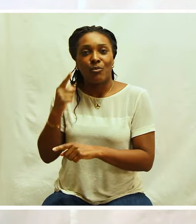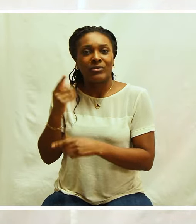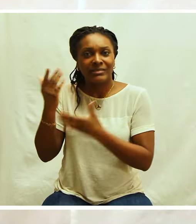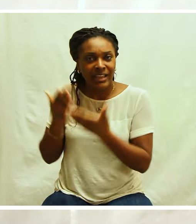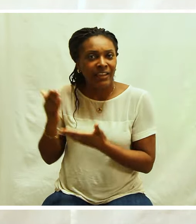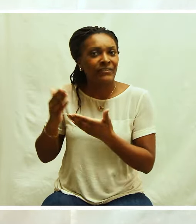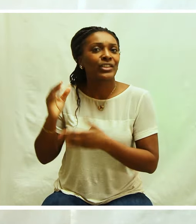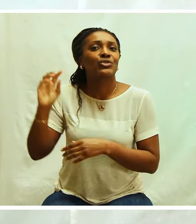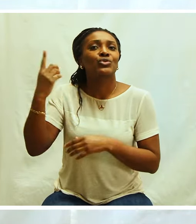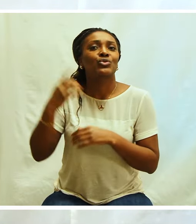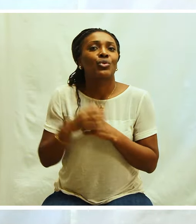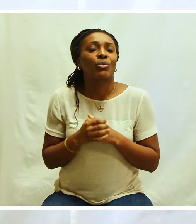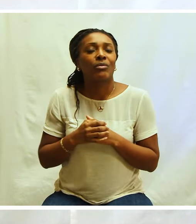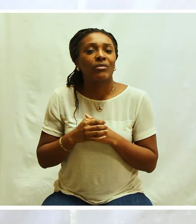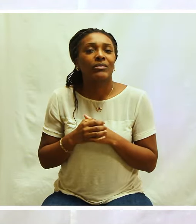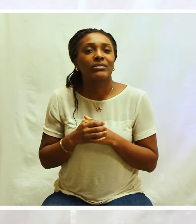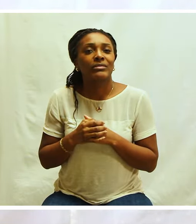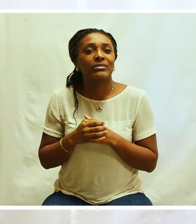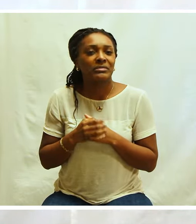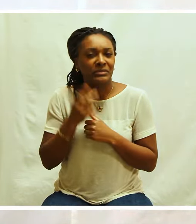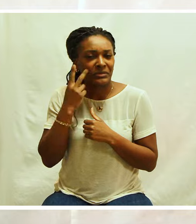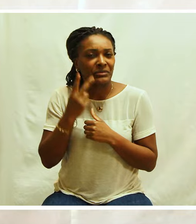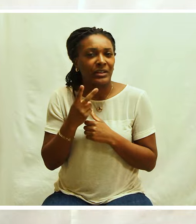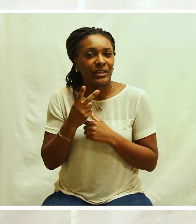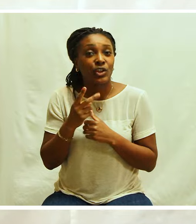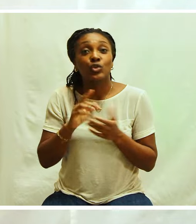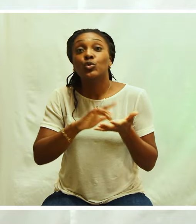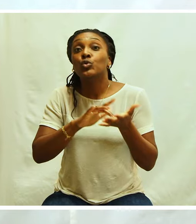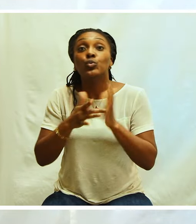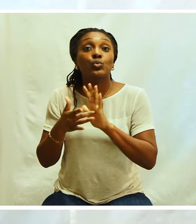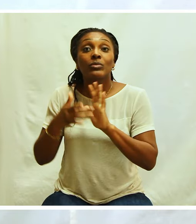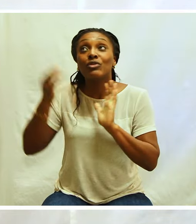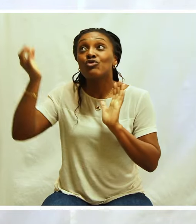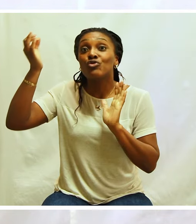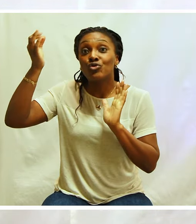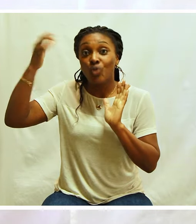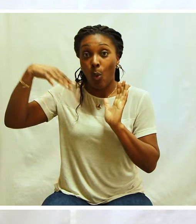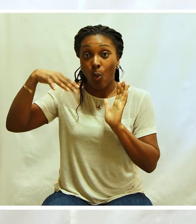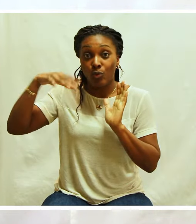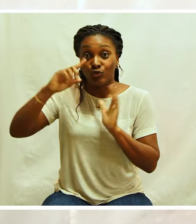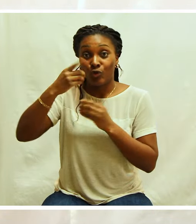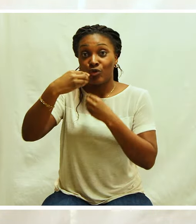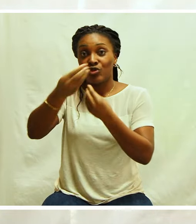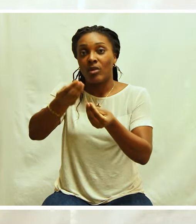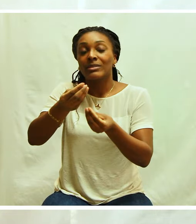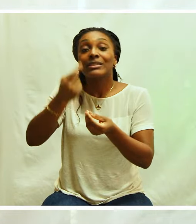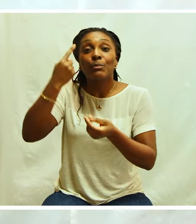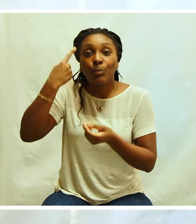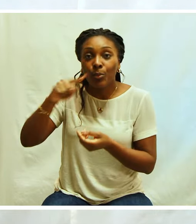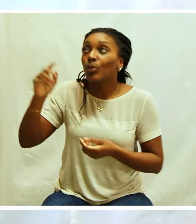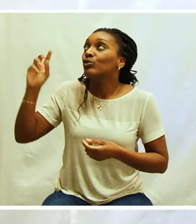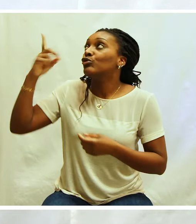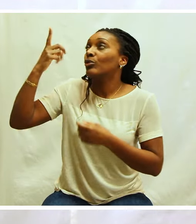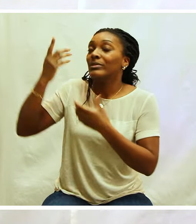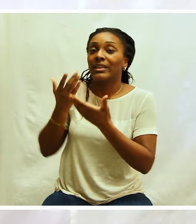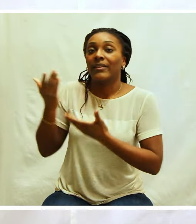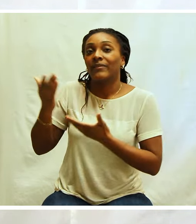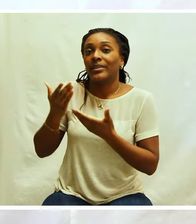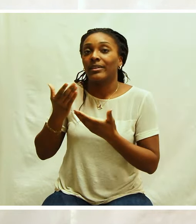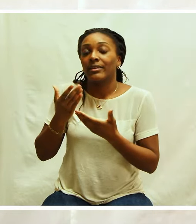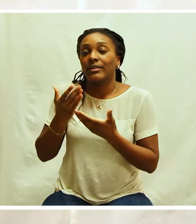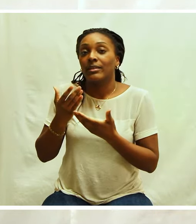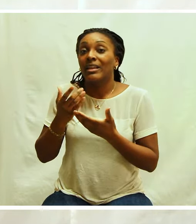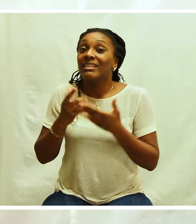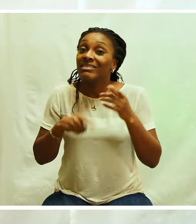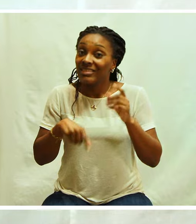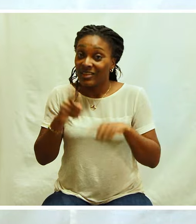Dieu. Tous les dons doivent être utilisés pour Dieu. Ne dénigre pas le don que tu as parce que parfois, malheureusement, c'est qu'on peut